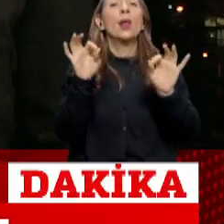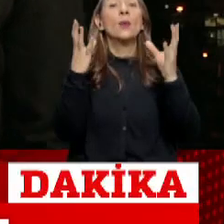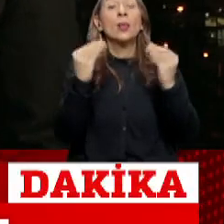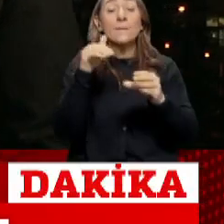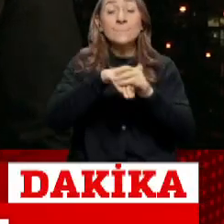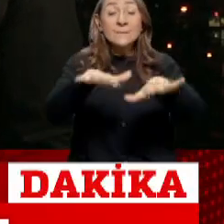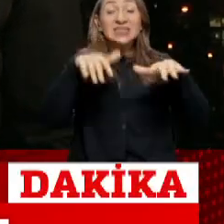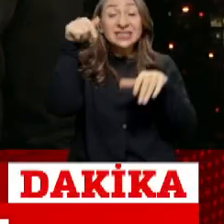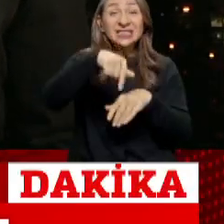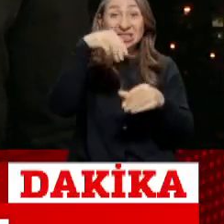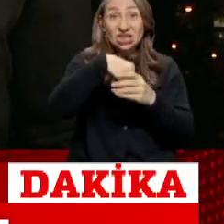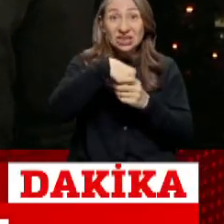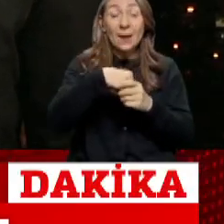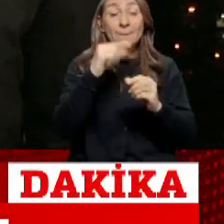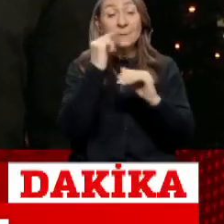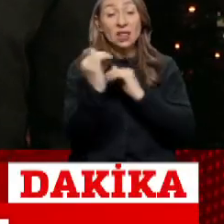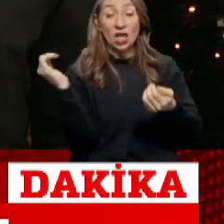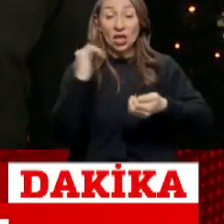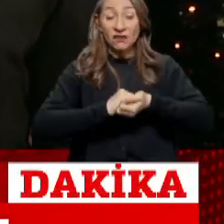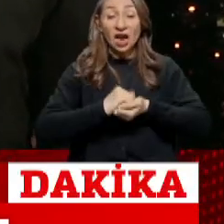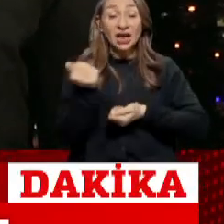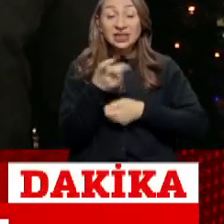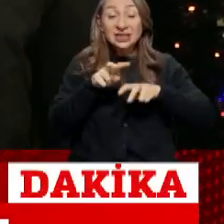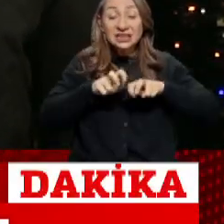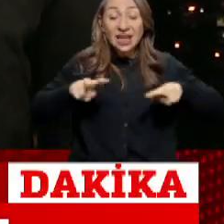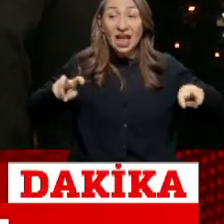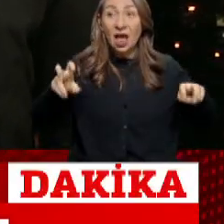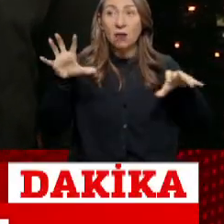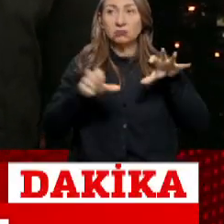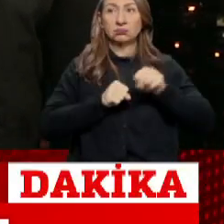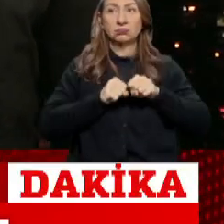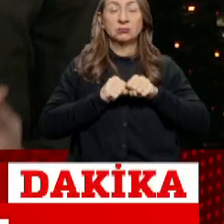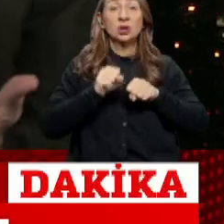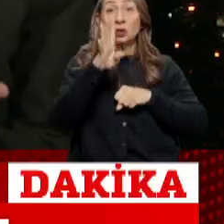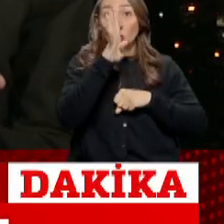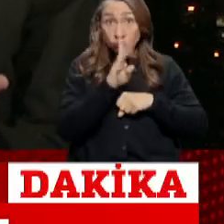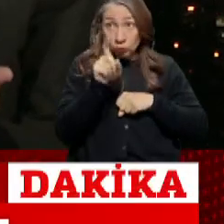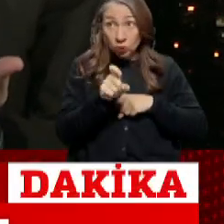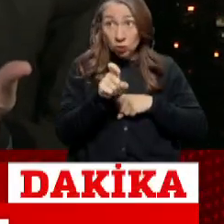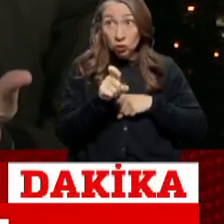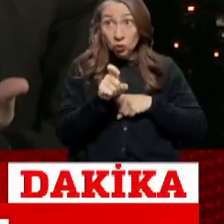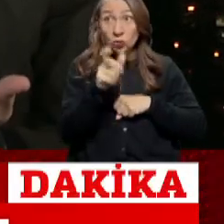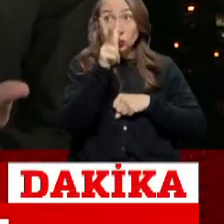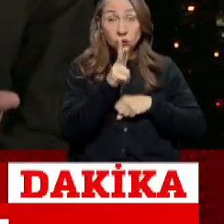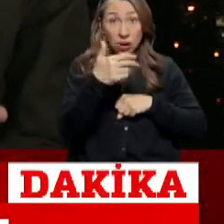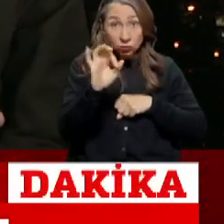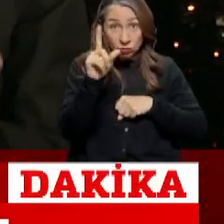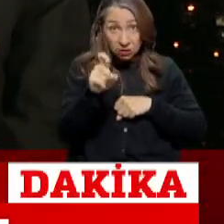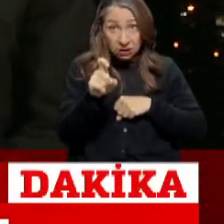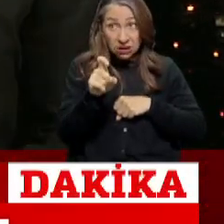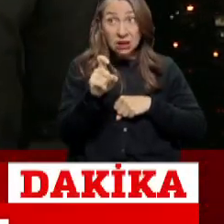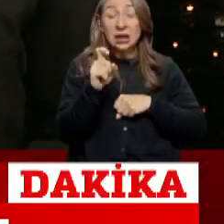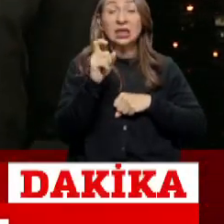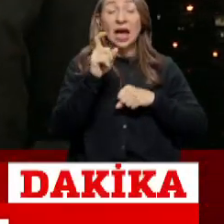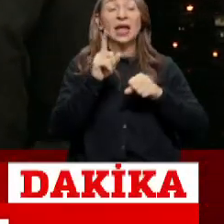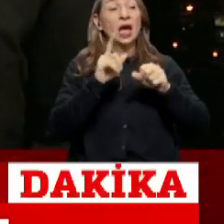olan mecliste Millet İttifakı'nın kaç sandalye çıkaracak olması. 400 mü? 360 mı?